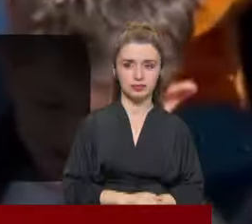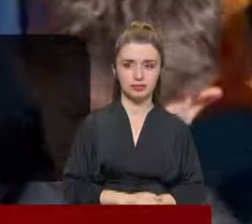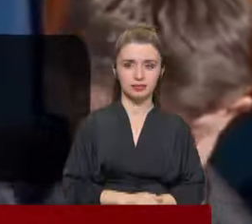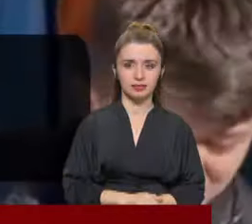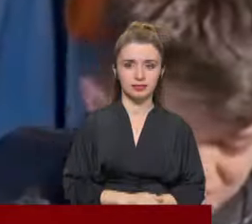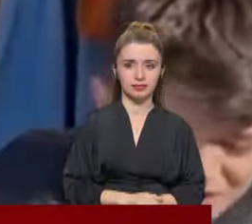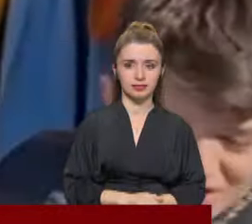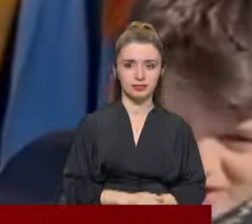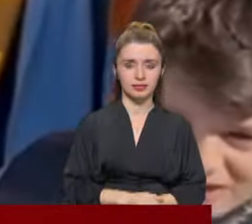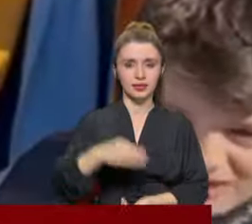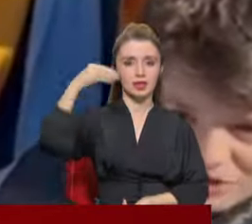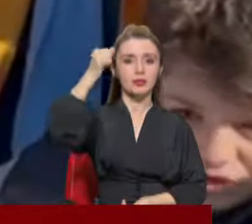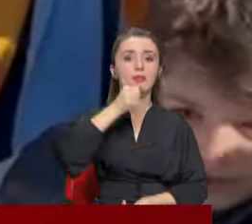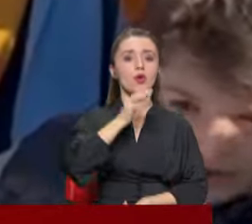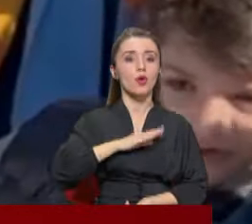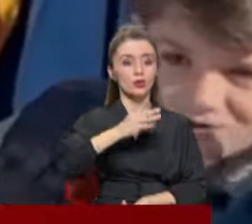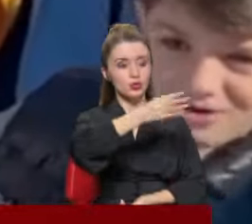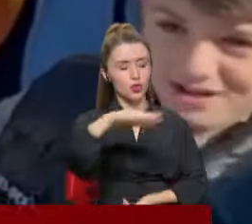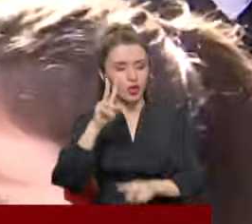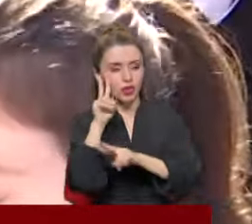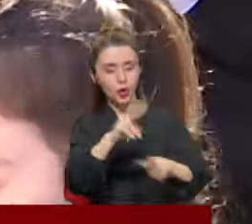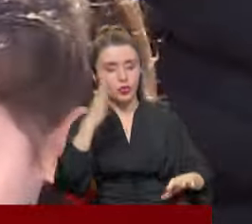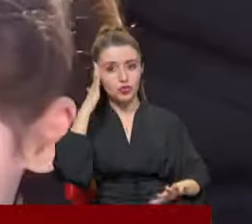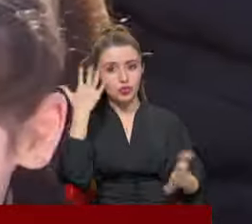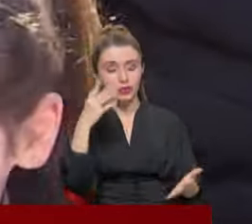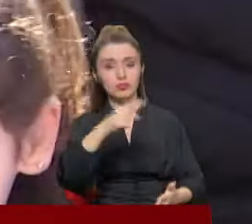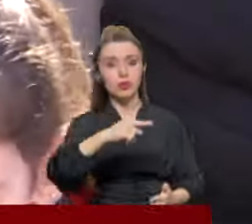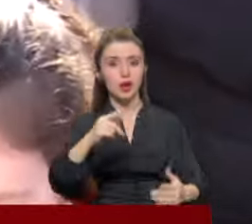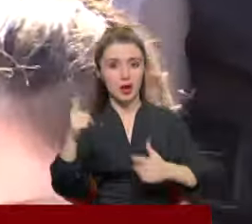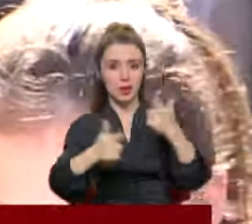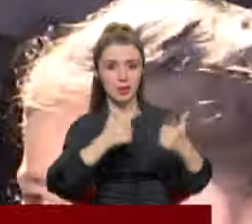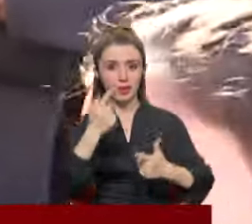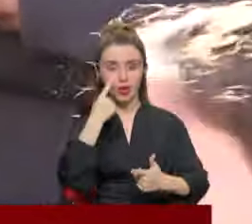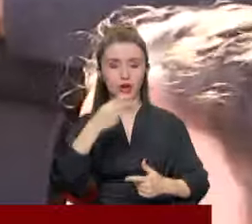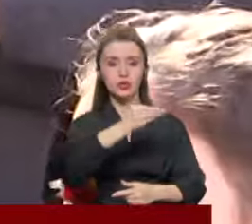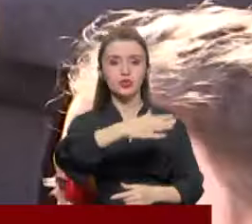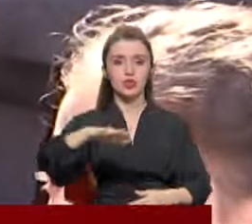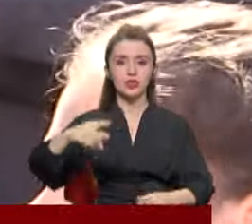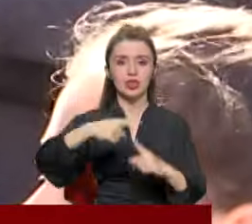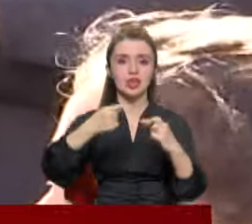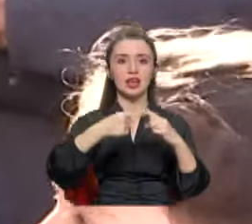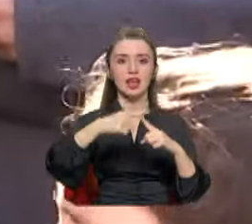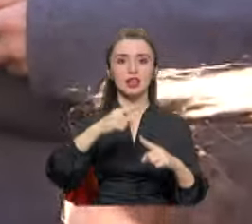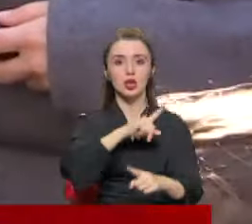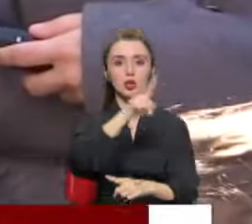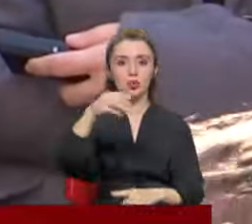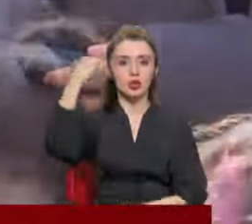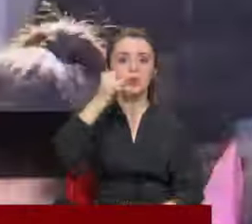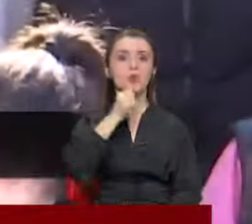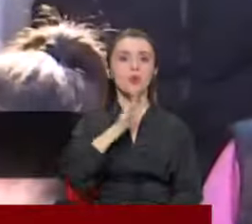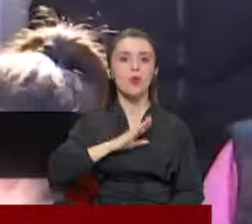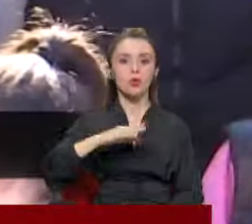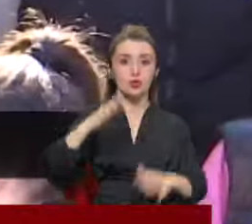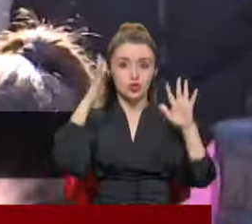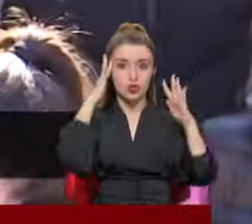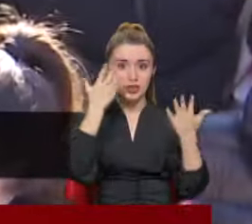Vallahi şaşırdım. İmamoğlu'nu gören çocuklar şaşkındı ama kameralar karşısında çocukların TRT sorusu da İmamoğlu'nu şaşırttı.